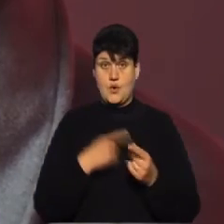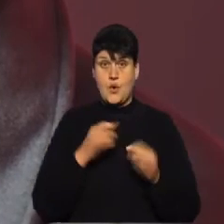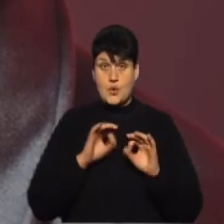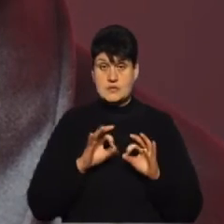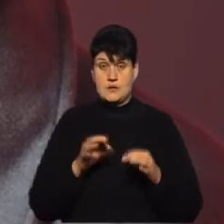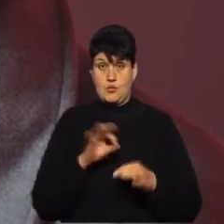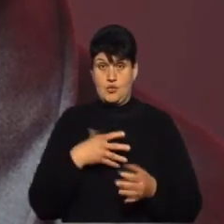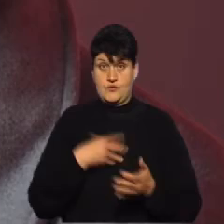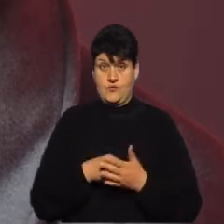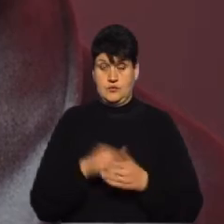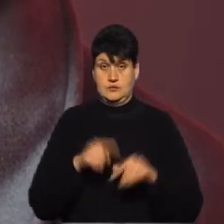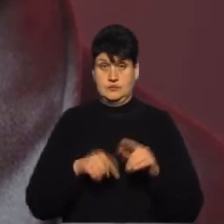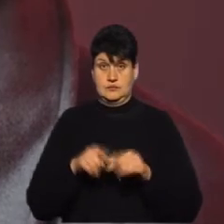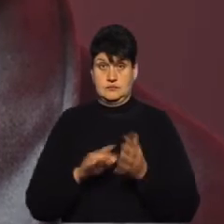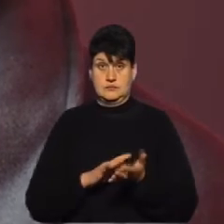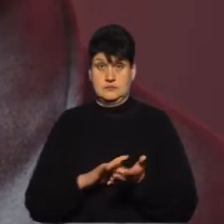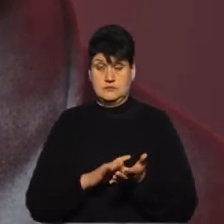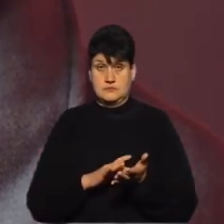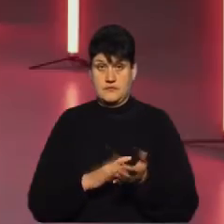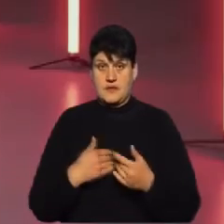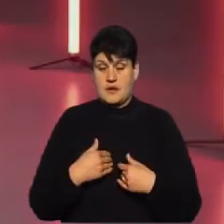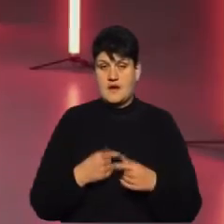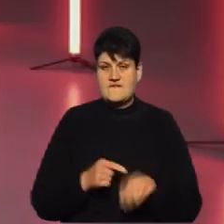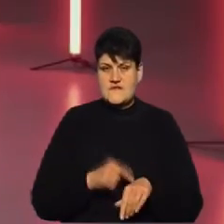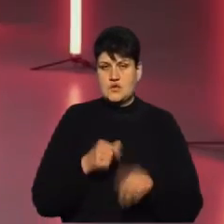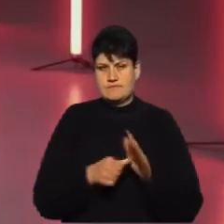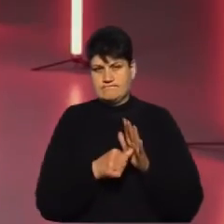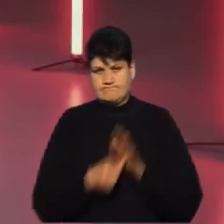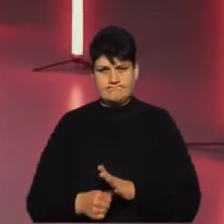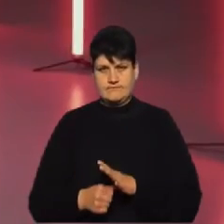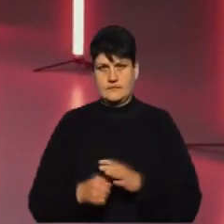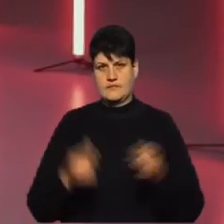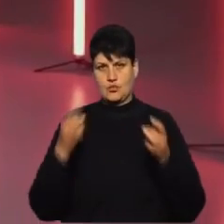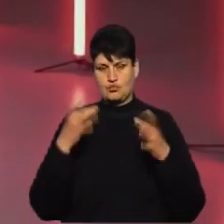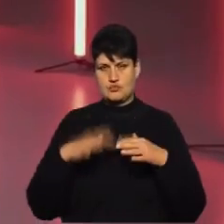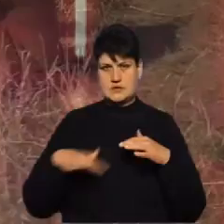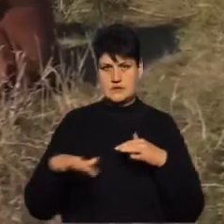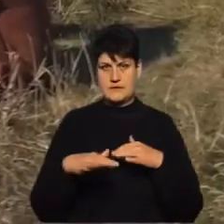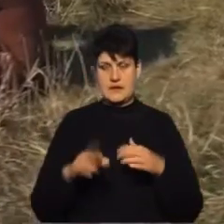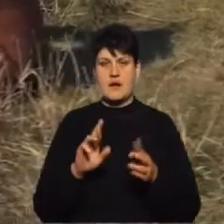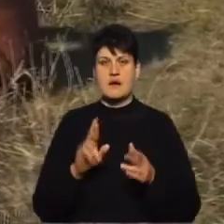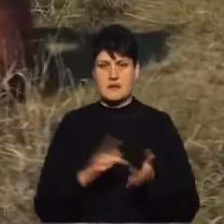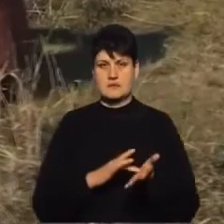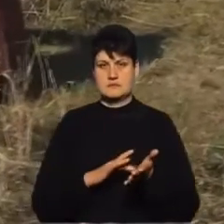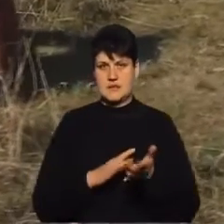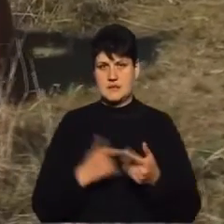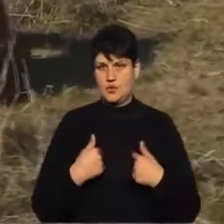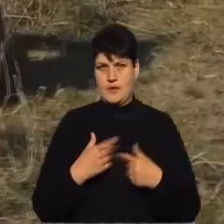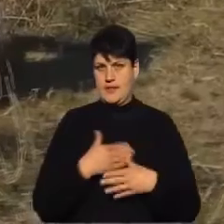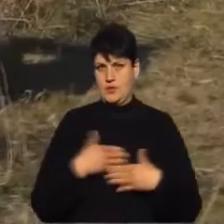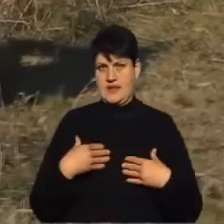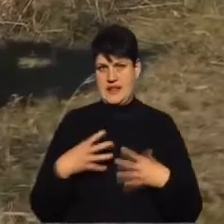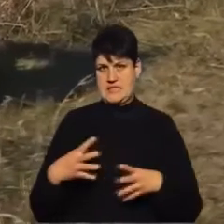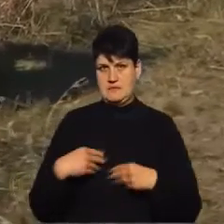Я зіштовхнувся з дискримінацією в культурному середовищі. Як ром, зі мною не хотіли співпрацювати. Коли